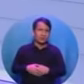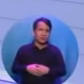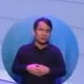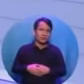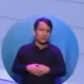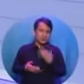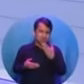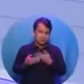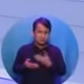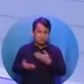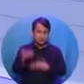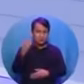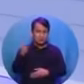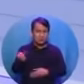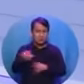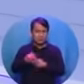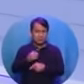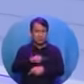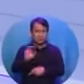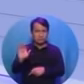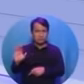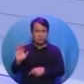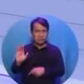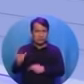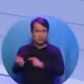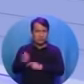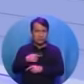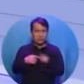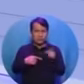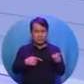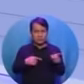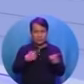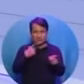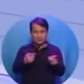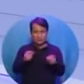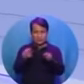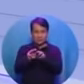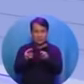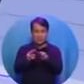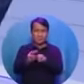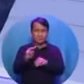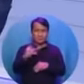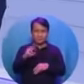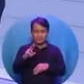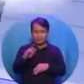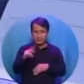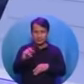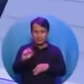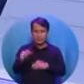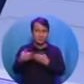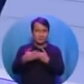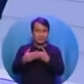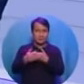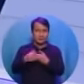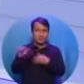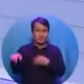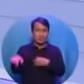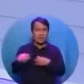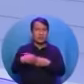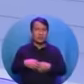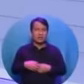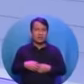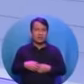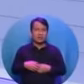Good morning. Ma'am, taga saan po kayo? Sa Marikina po. Marikina, malapit lang, dyan lang. Kapitbahay lang halos.